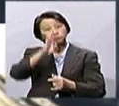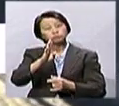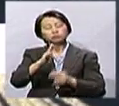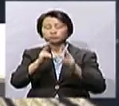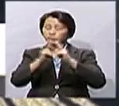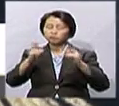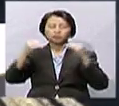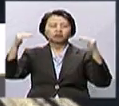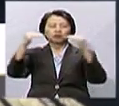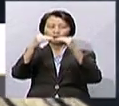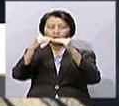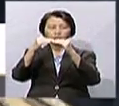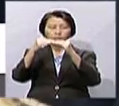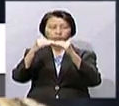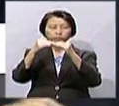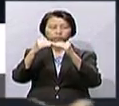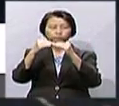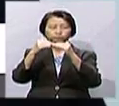Maha Adil,